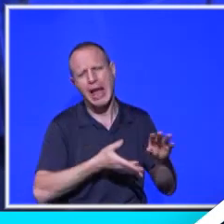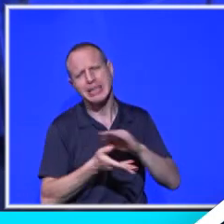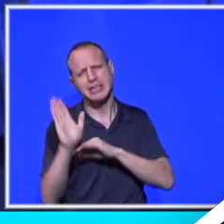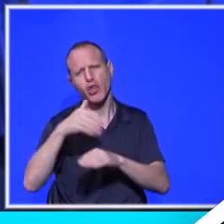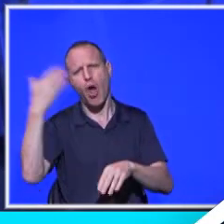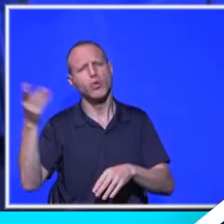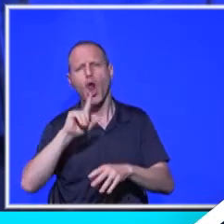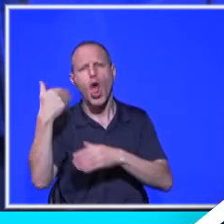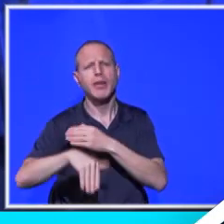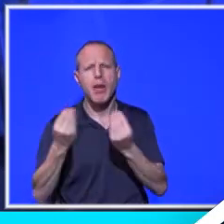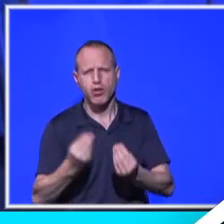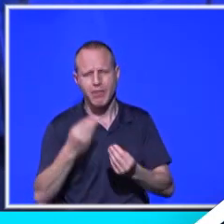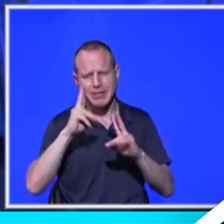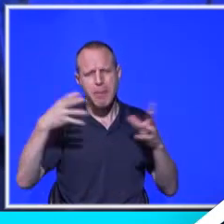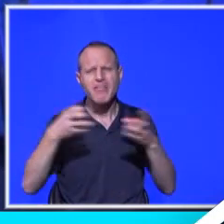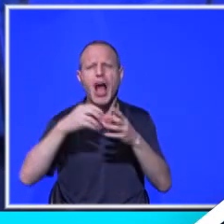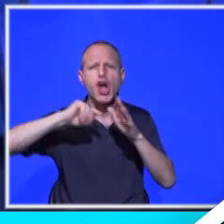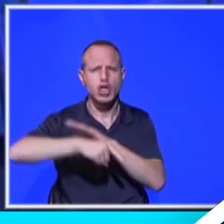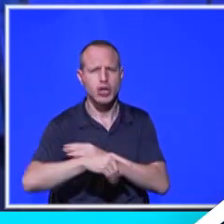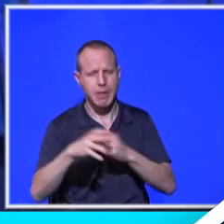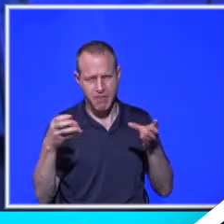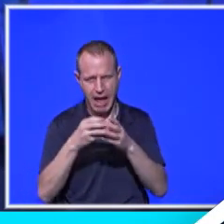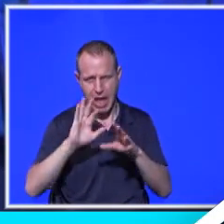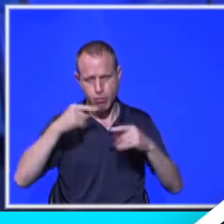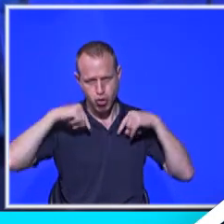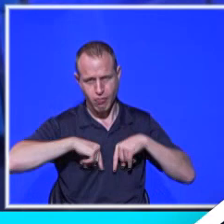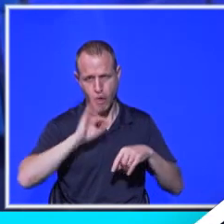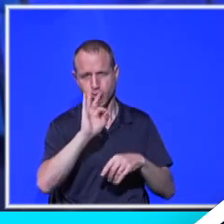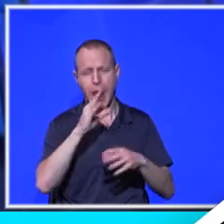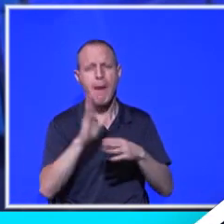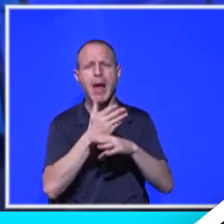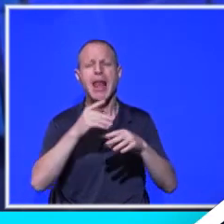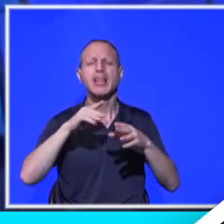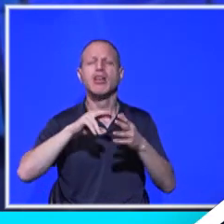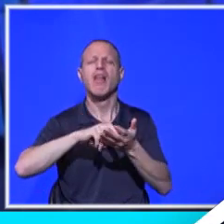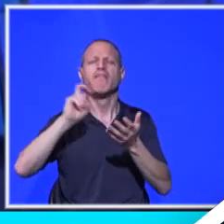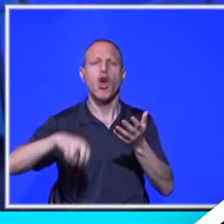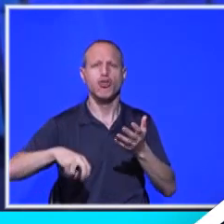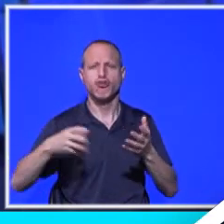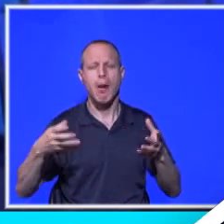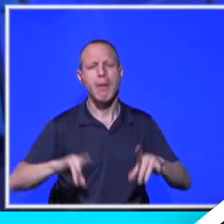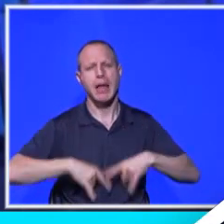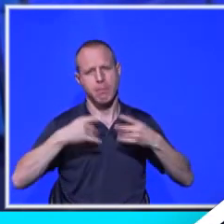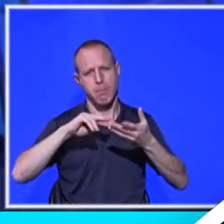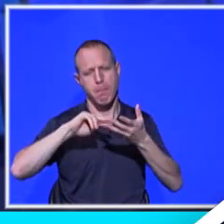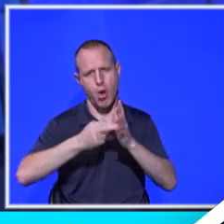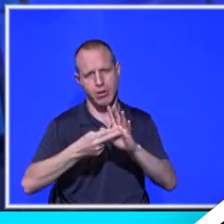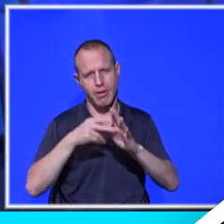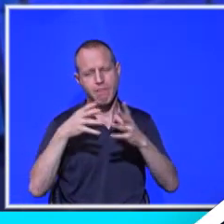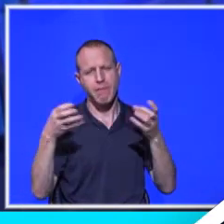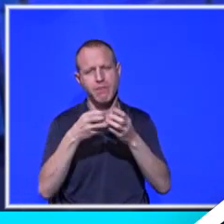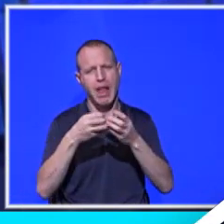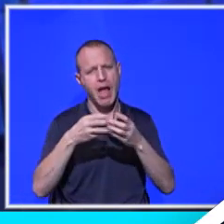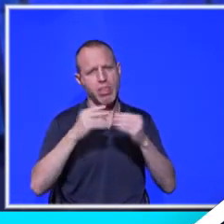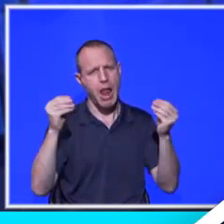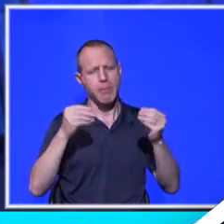שורשית, בכלל כלל אצבע, מפלגה שאם היושב ראש שלה מחליט לפרוש מהחיים הפוליטיים והמפלגה נעלמת, זאת לא מפלגה שראוי